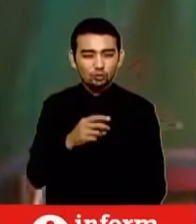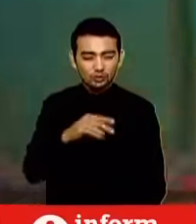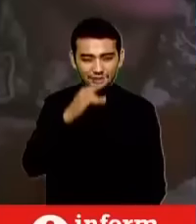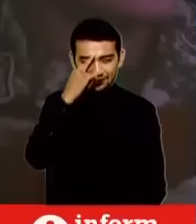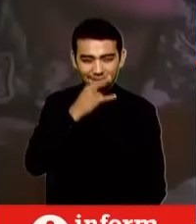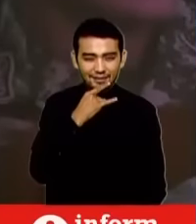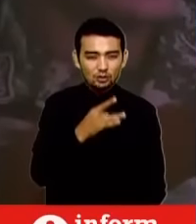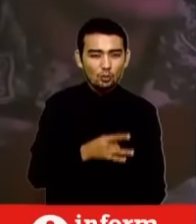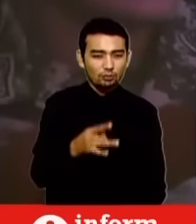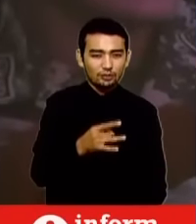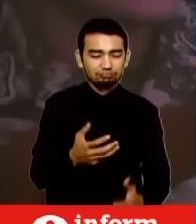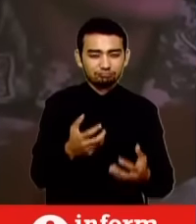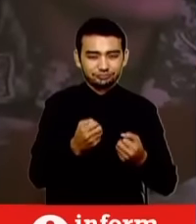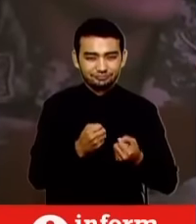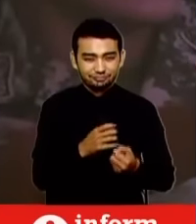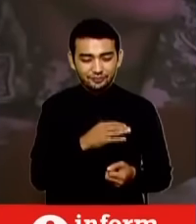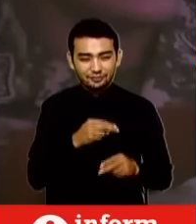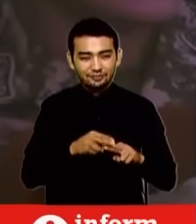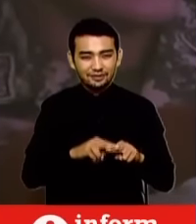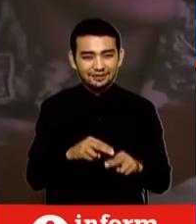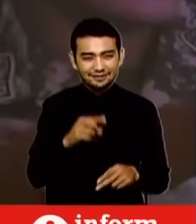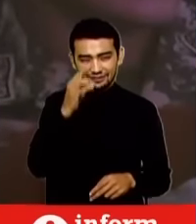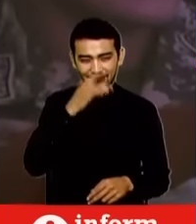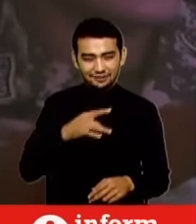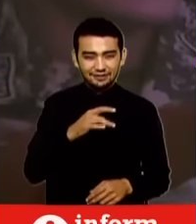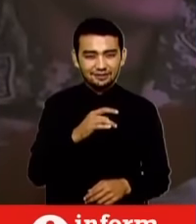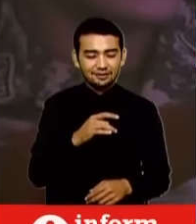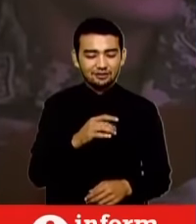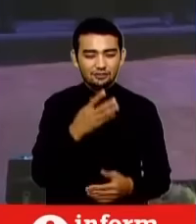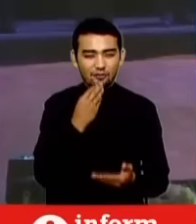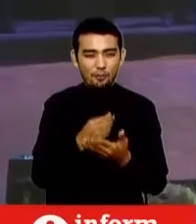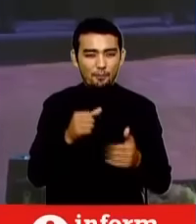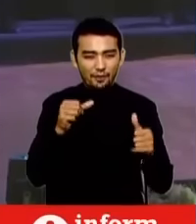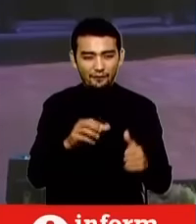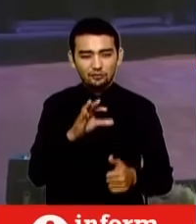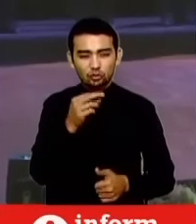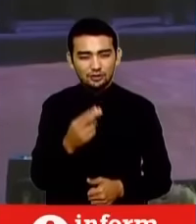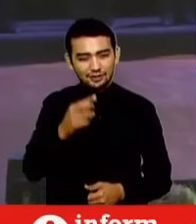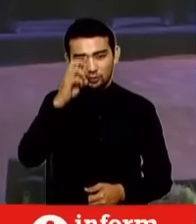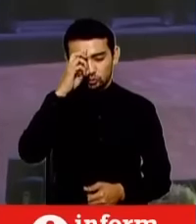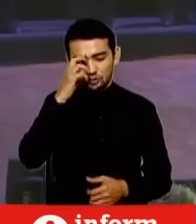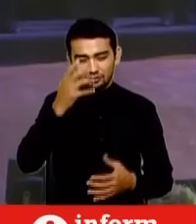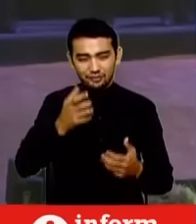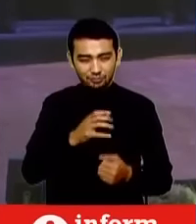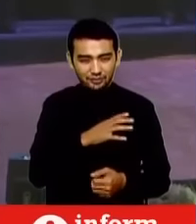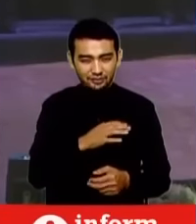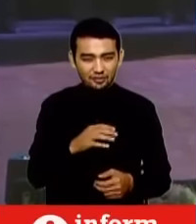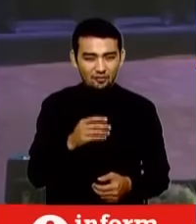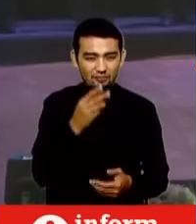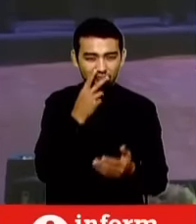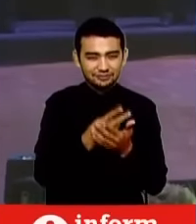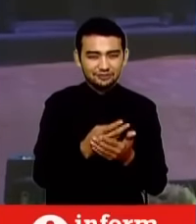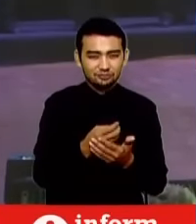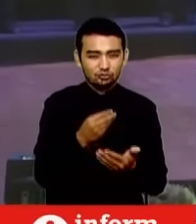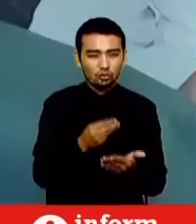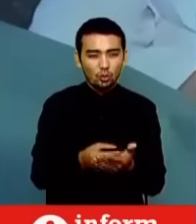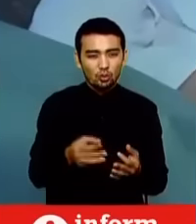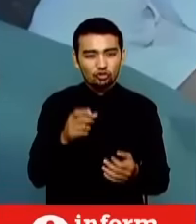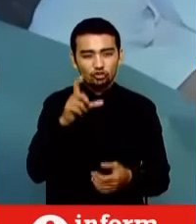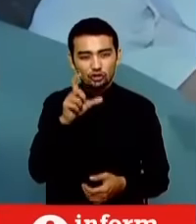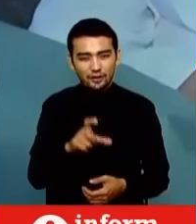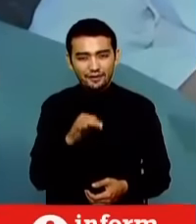Казахстан, где наша страна признала себя светским, правовым и социальным государством, высшими ценностями которого являются